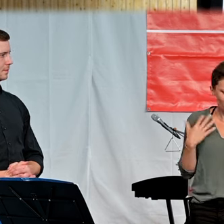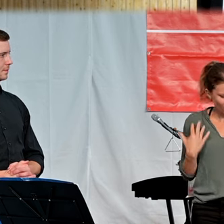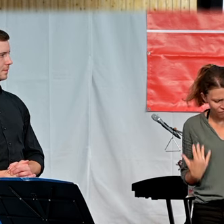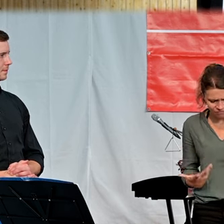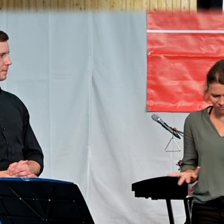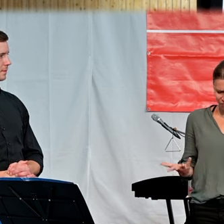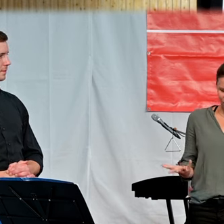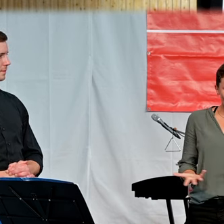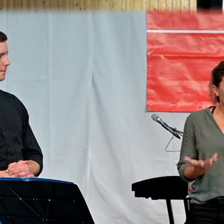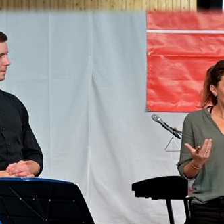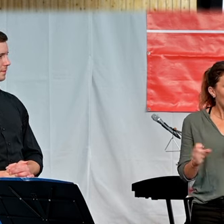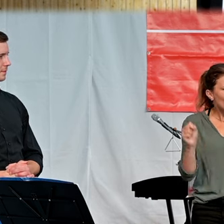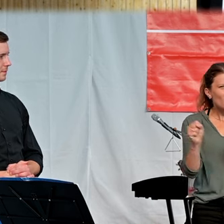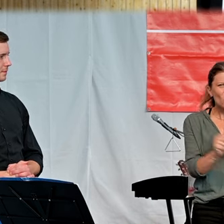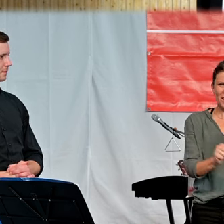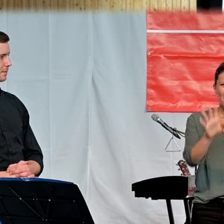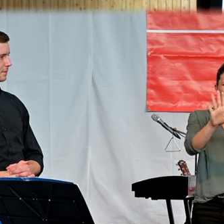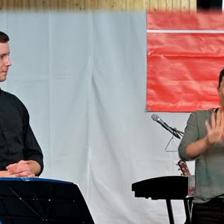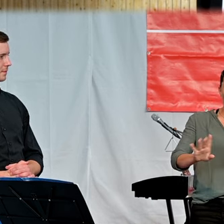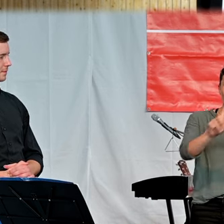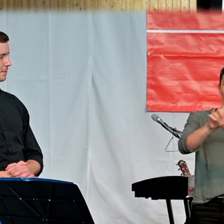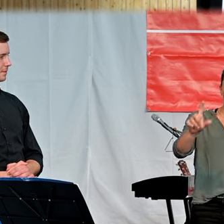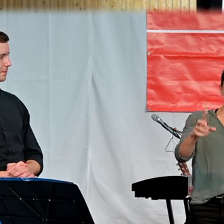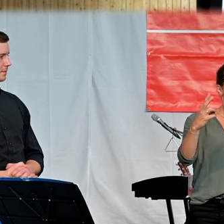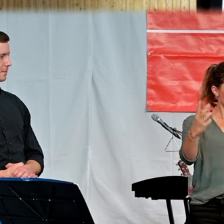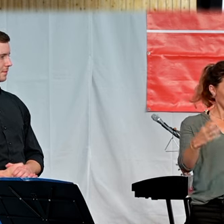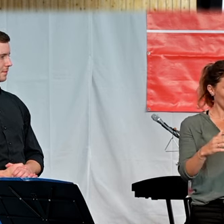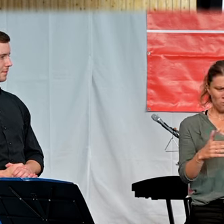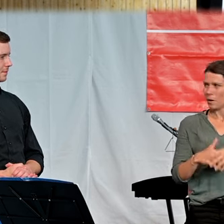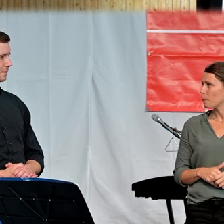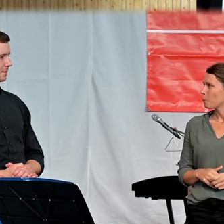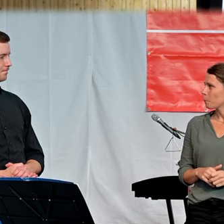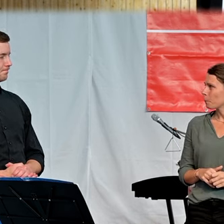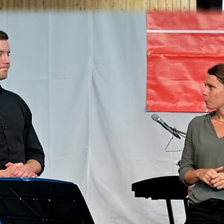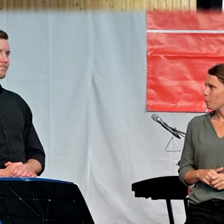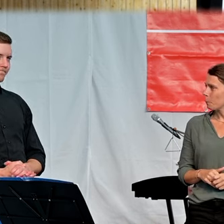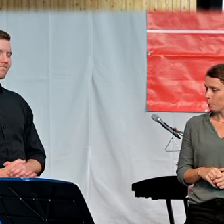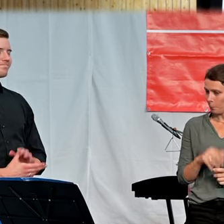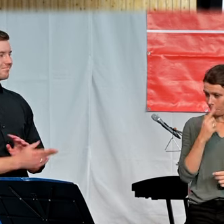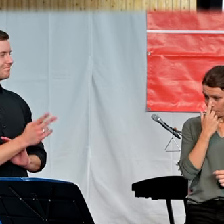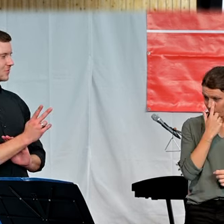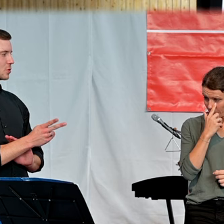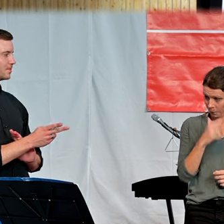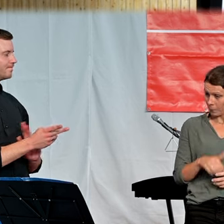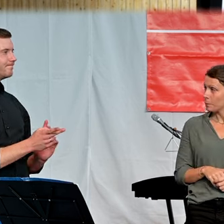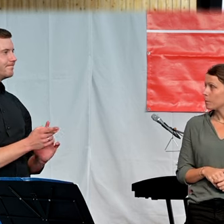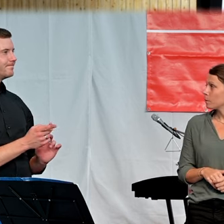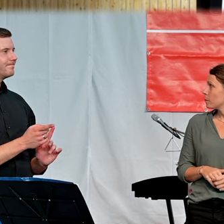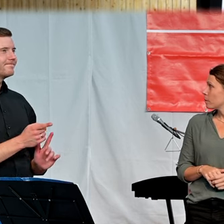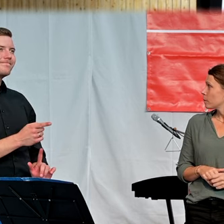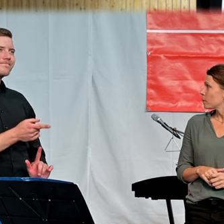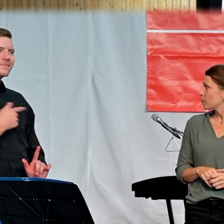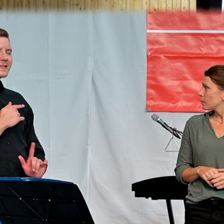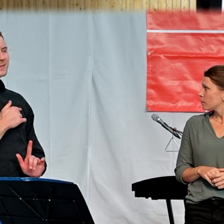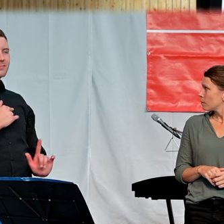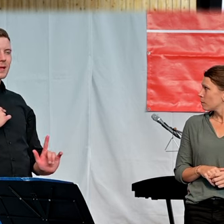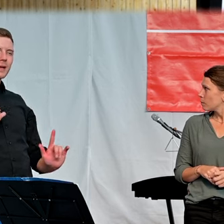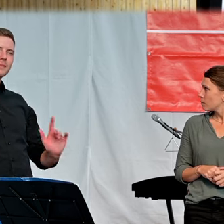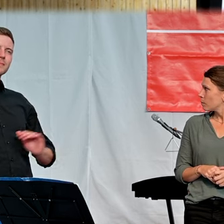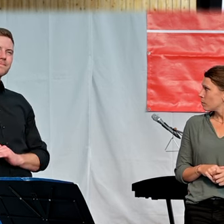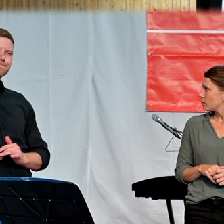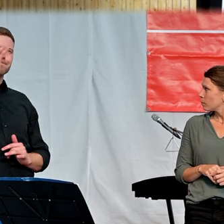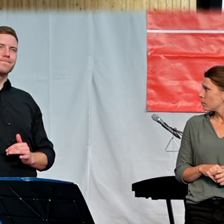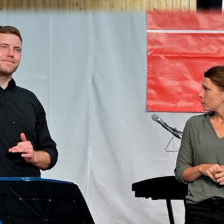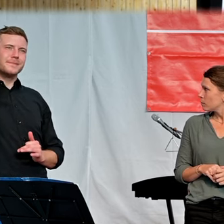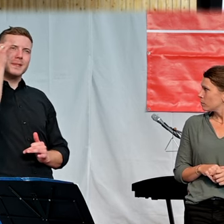dem Heil aber dennoch ganz groß ist? Ja, also ich habe mich lange damit befasst, schon länger, und ich habe